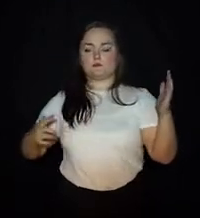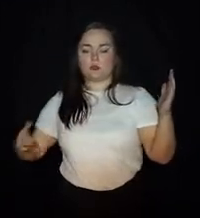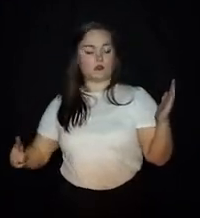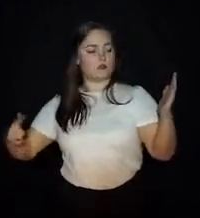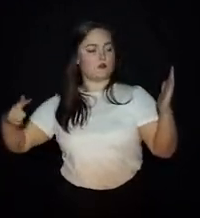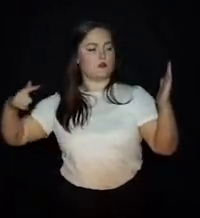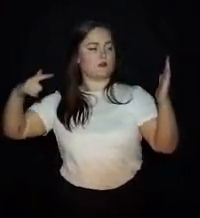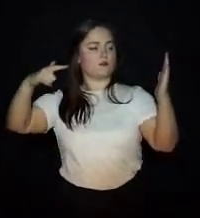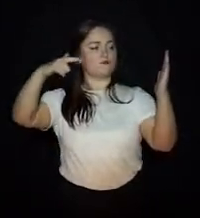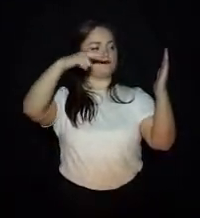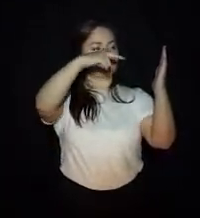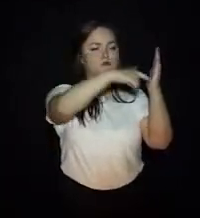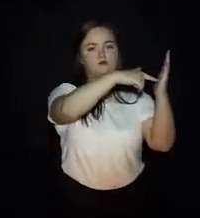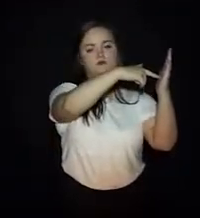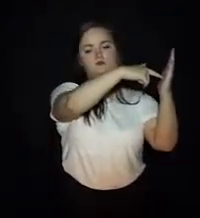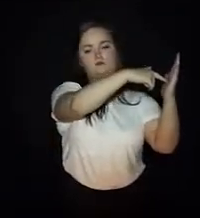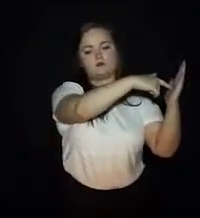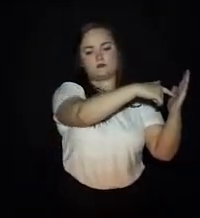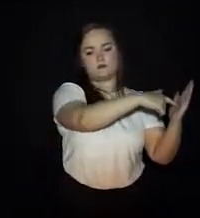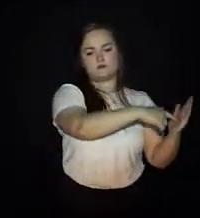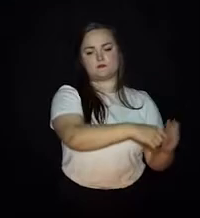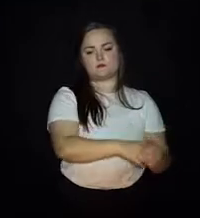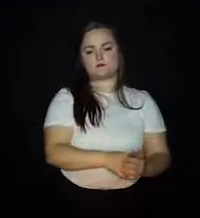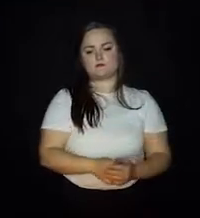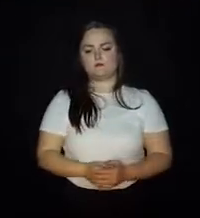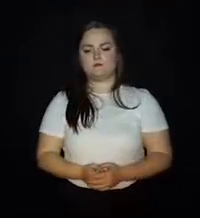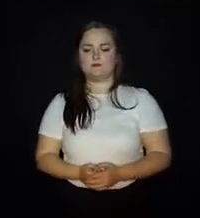Så krasjet de.